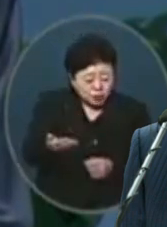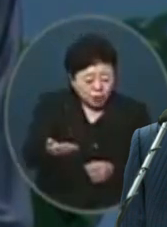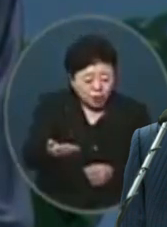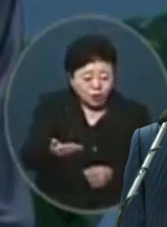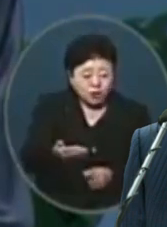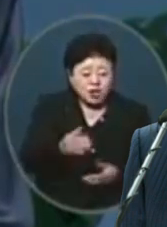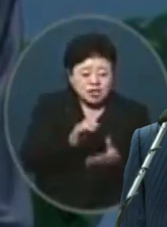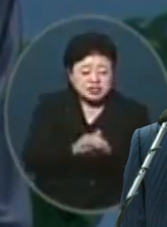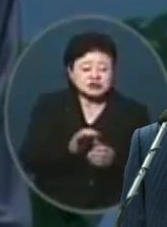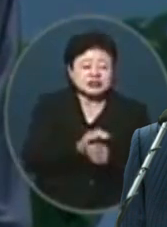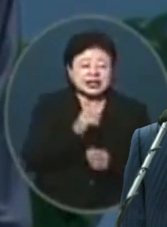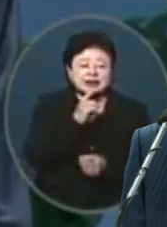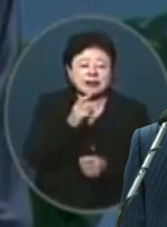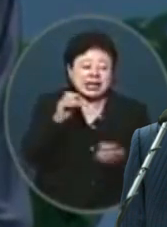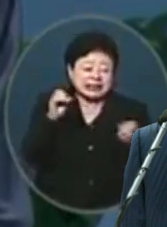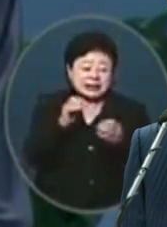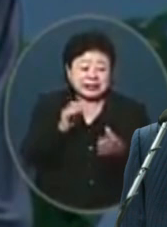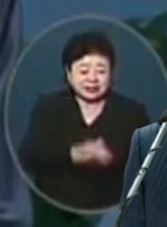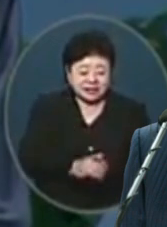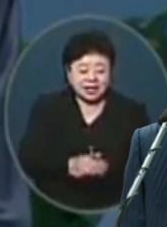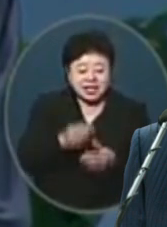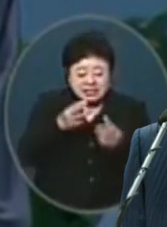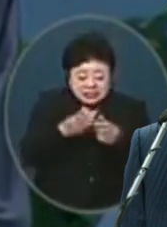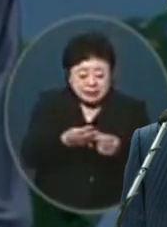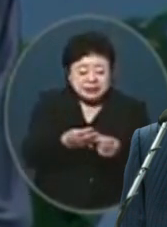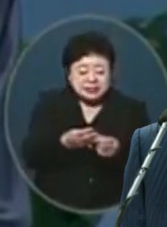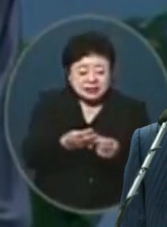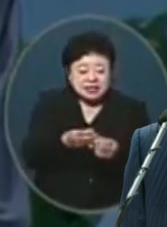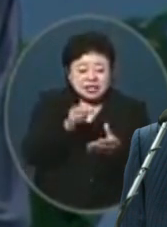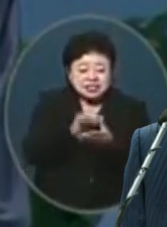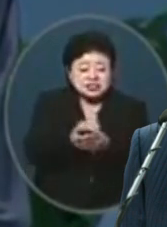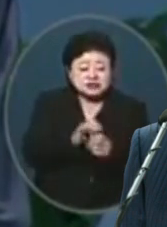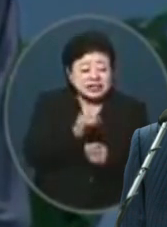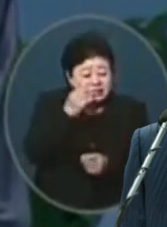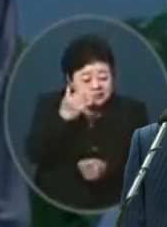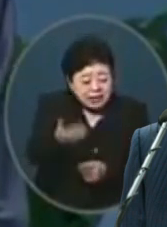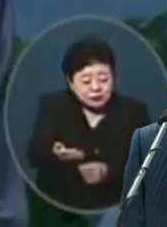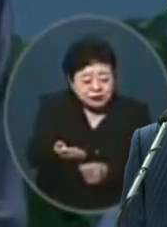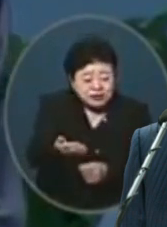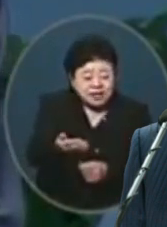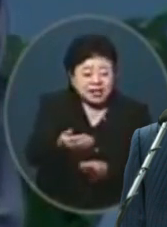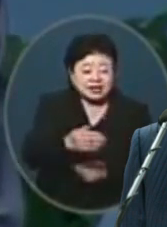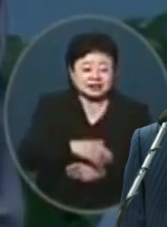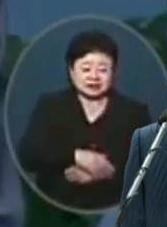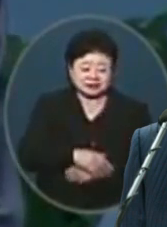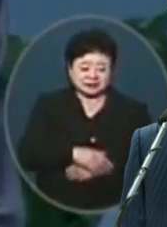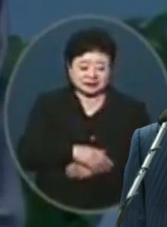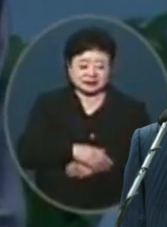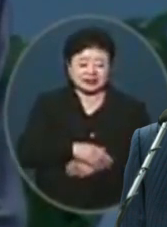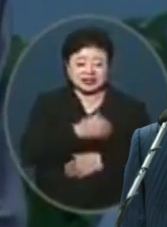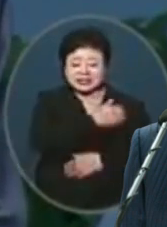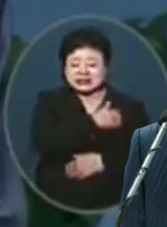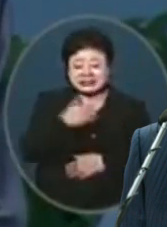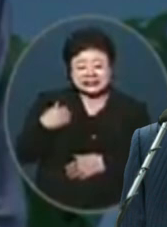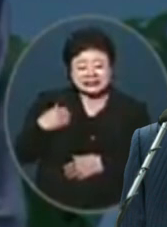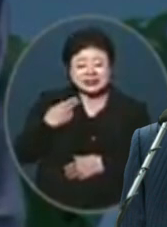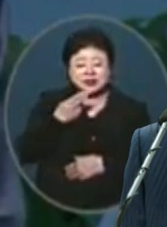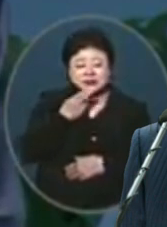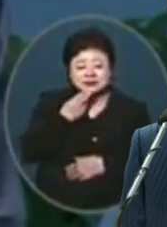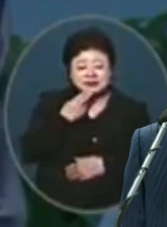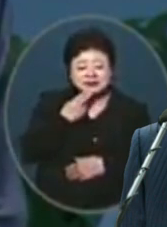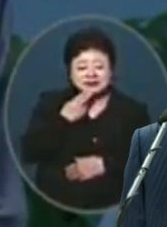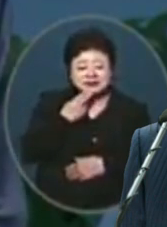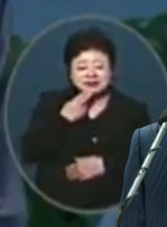때 친구로 사랑한다고 했다가 세 번째 또 친구로 사랑하냐고 물으니까 자신이